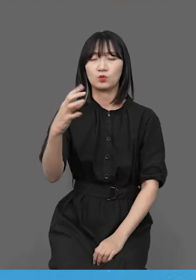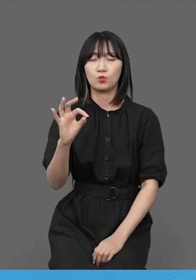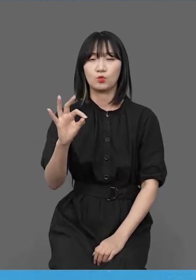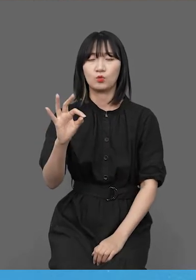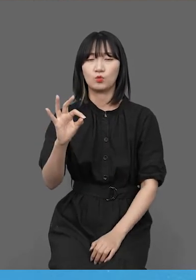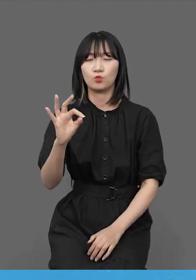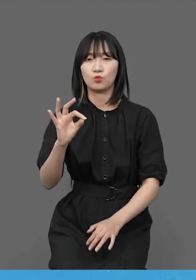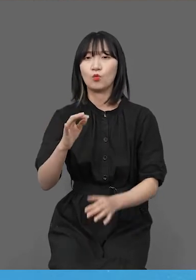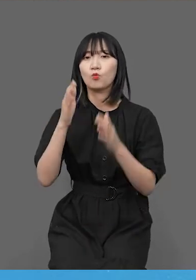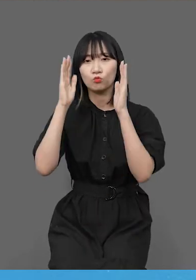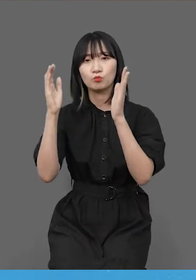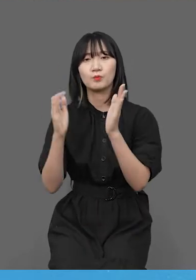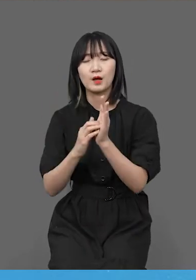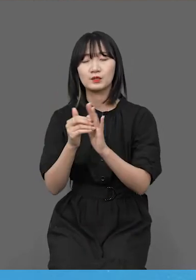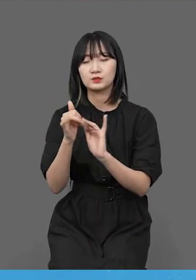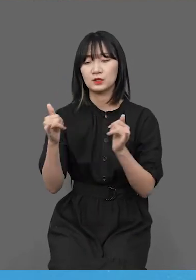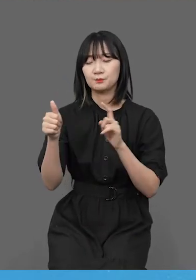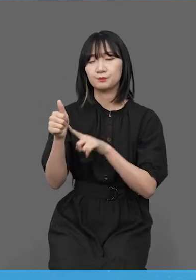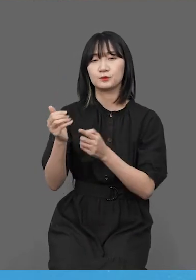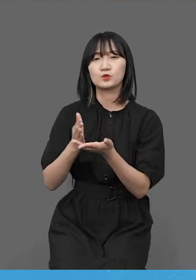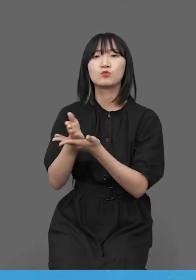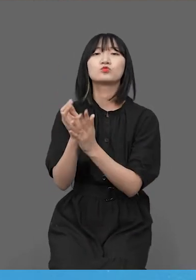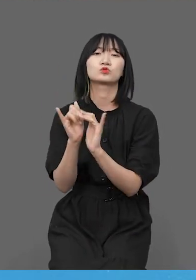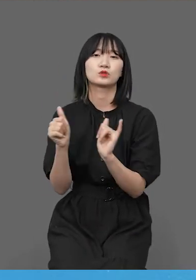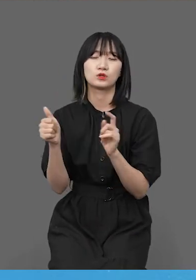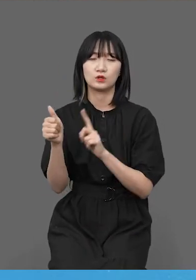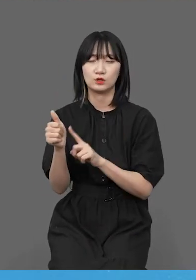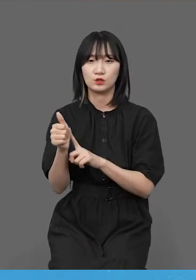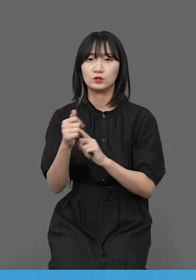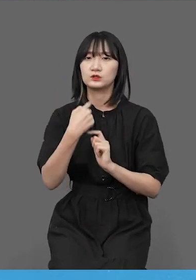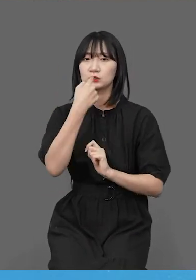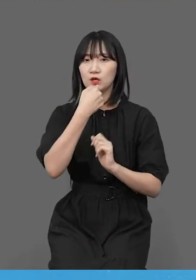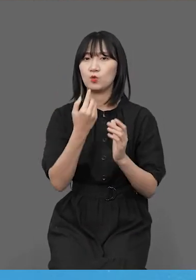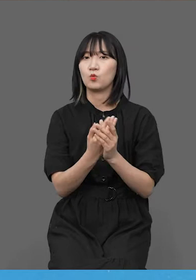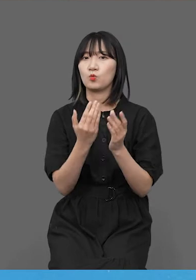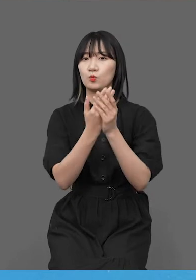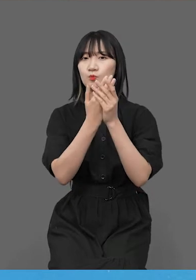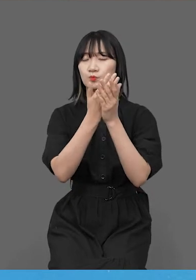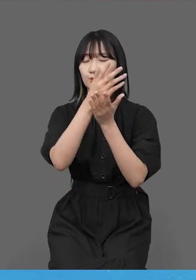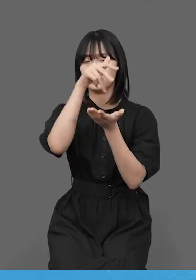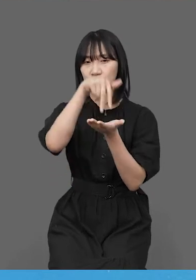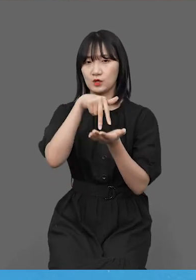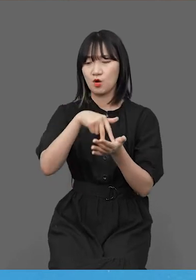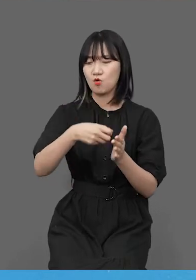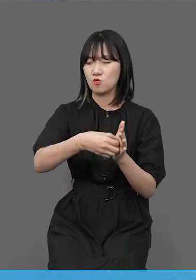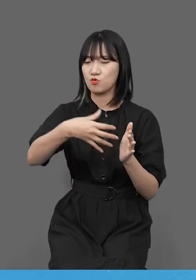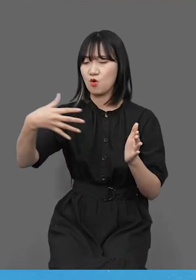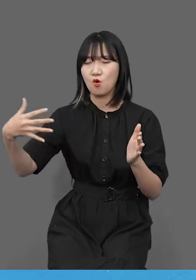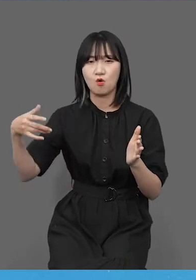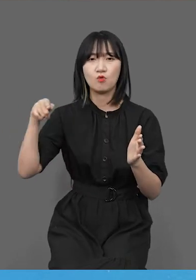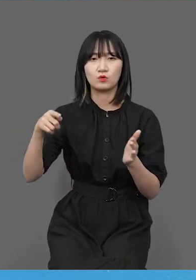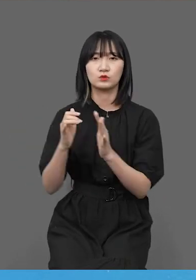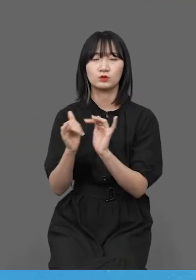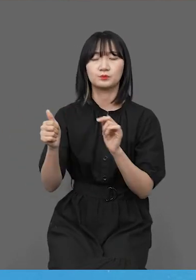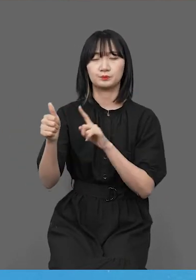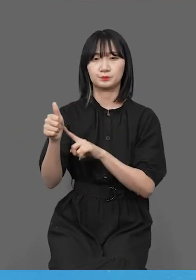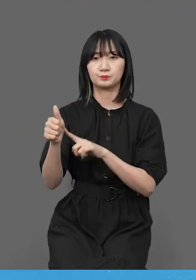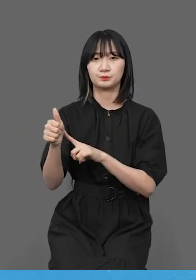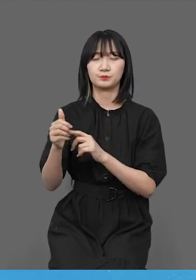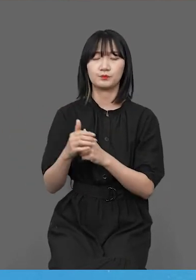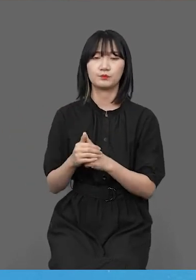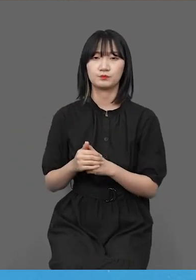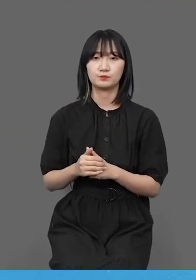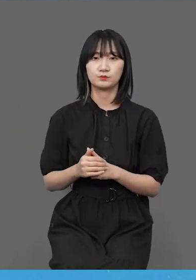아주 그 베테랑이시죠. 진화론에서는 정말 영향력이 대단한 분이시고요. 저분이